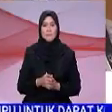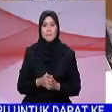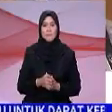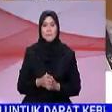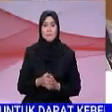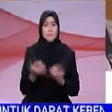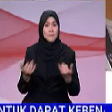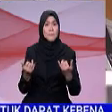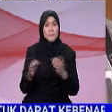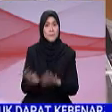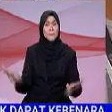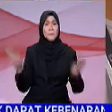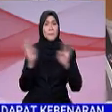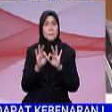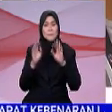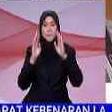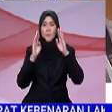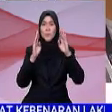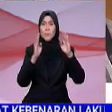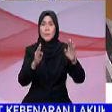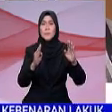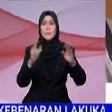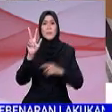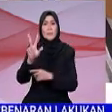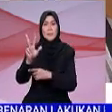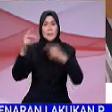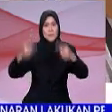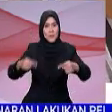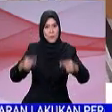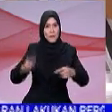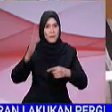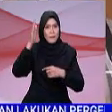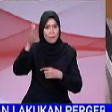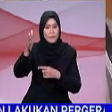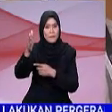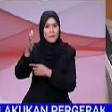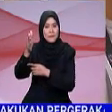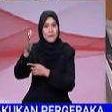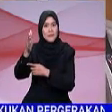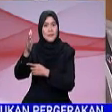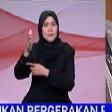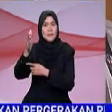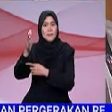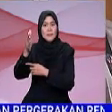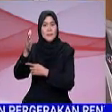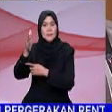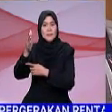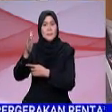Tapi yang penting kita kena fokus tiga perlawanan yang akan datang nanti kerana